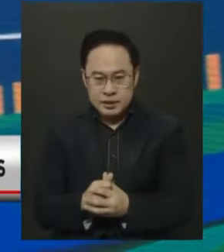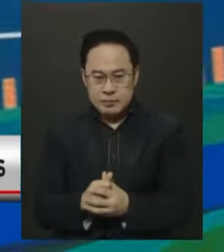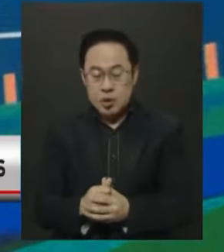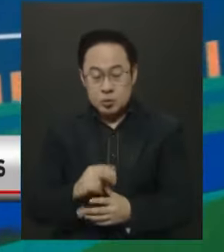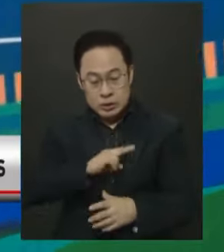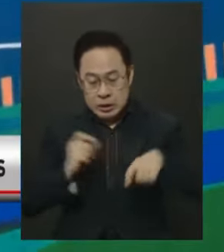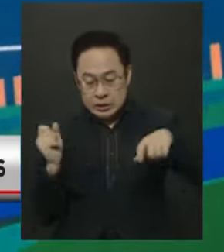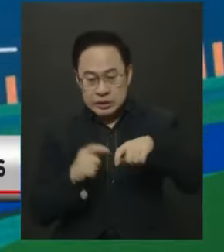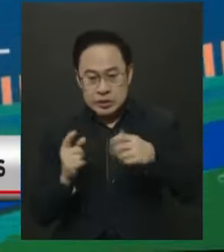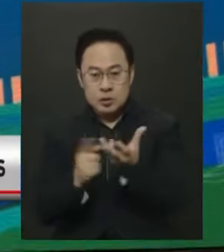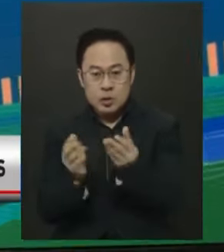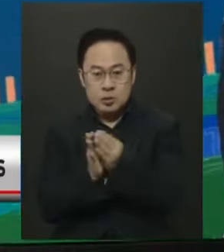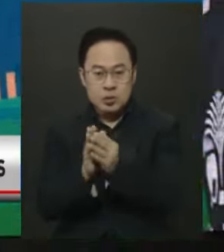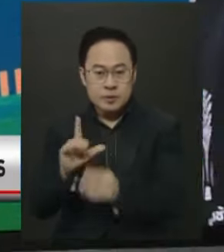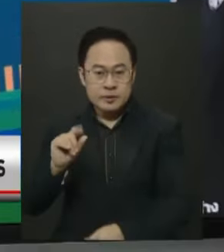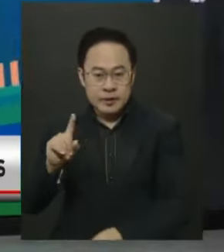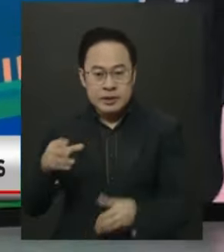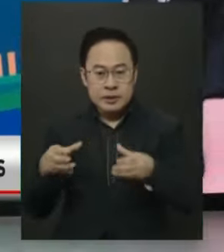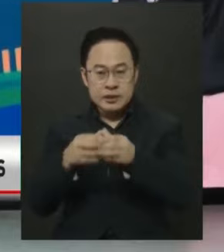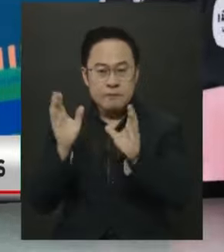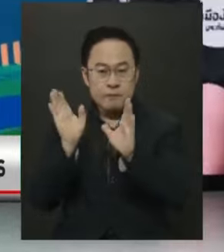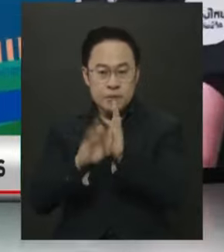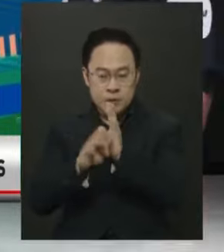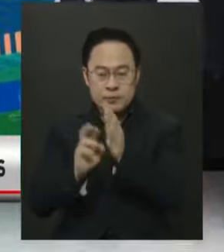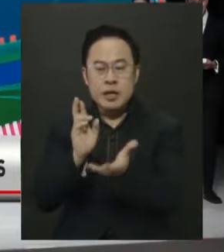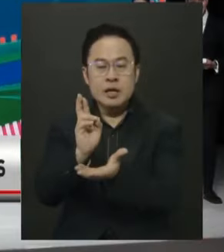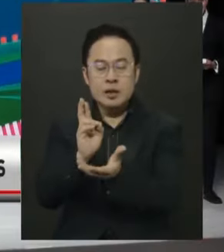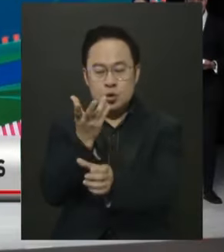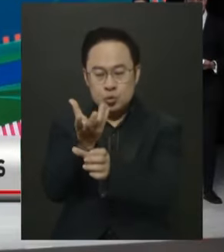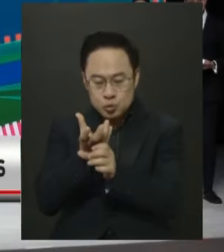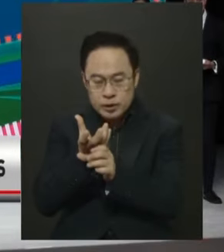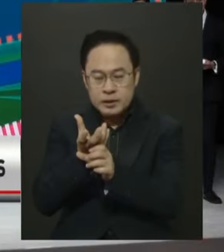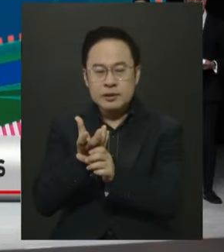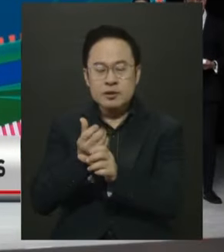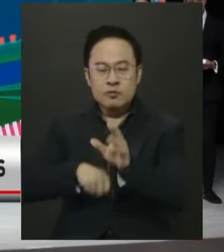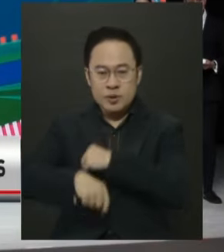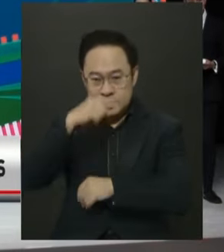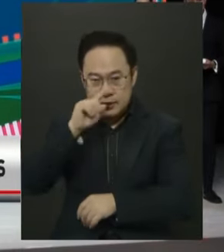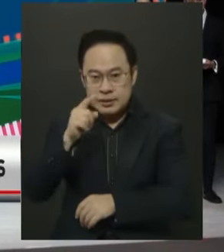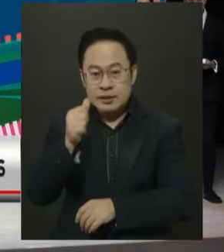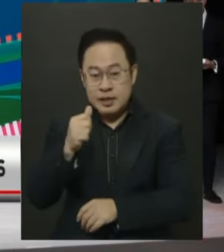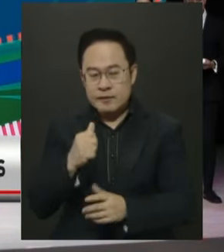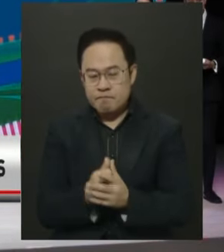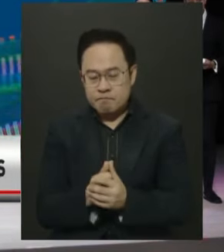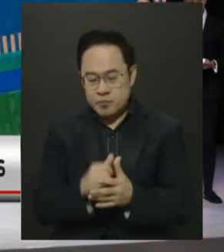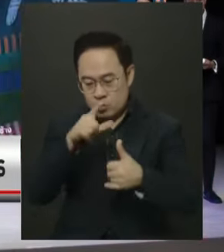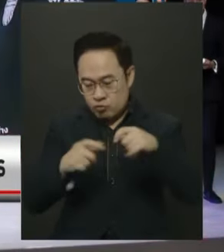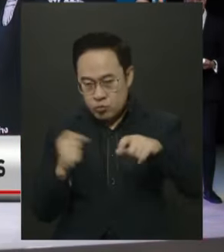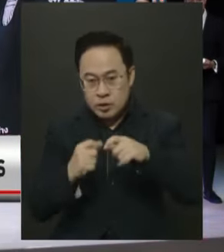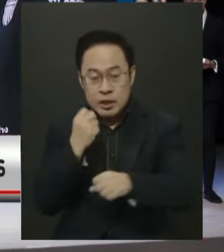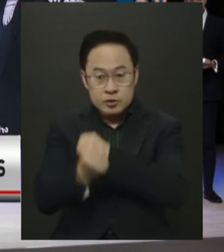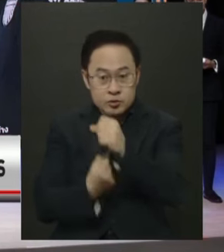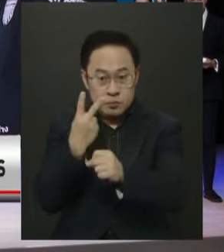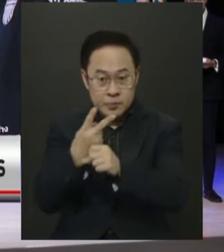21 ประตูผ่าตัสังกัดอยบุิรม UNITEDว้าช้ำไทยลกได้สำเร็จนะครับแลวอามเป็น segundaove invalid 2